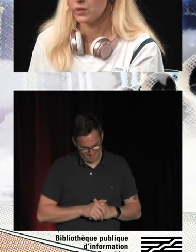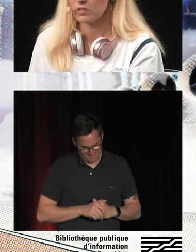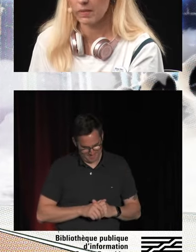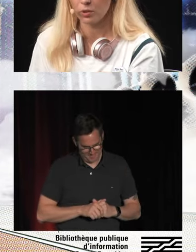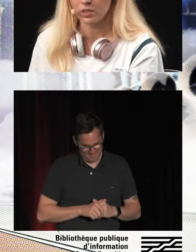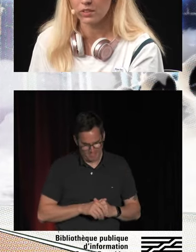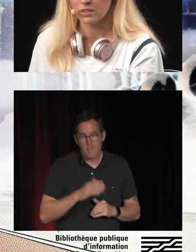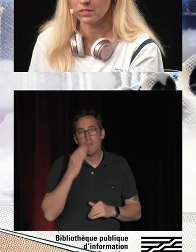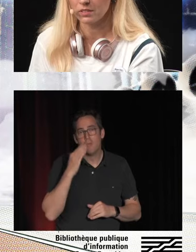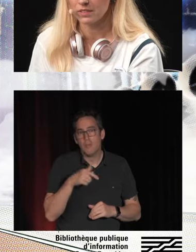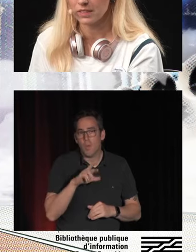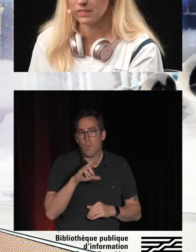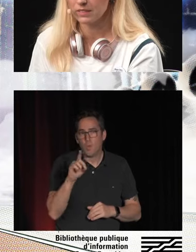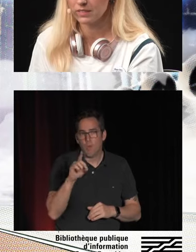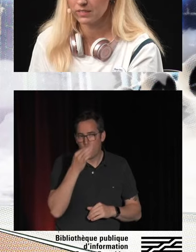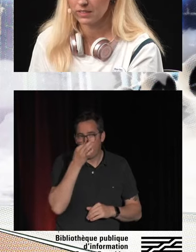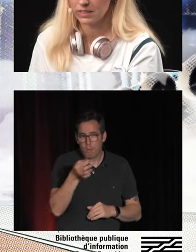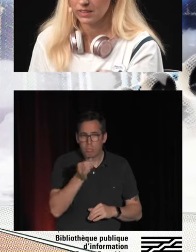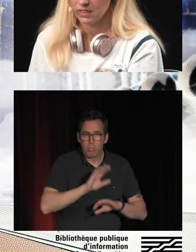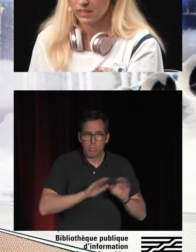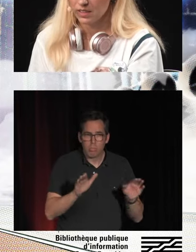Et on sait qu'on fera pas de record, donc voilà.